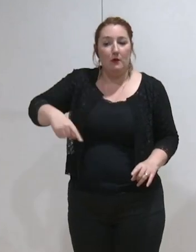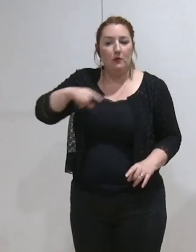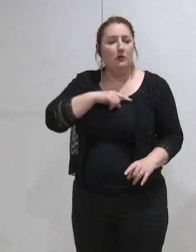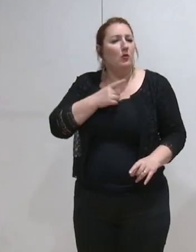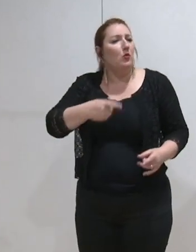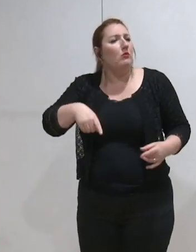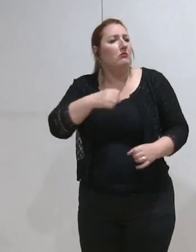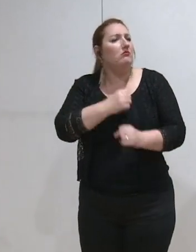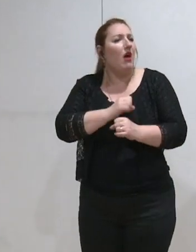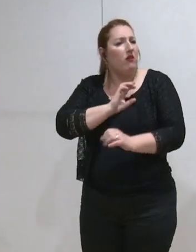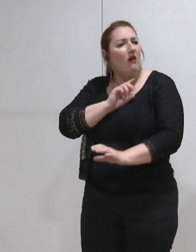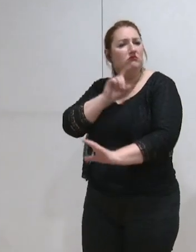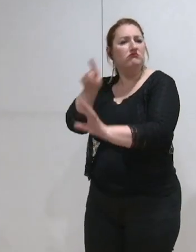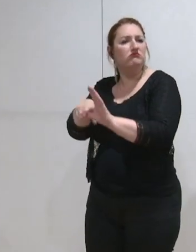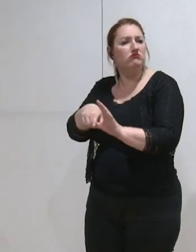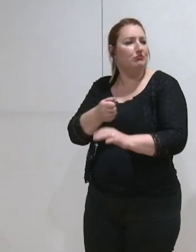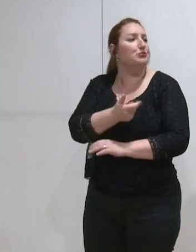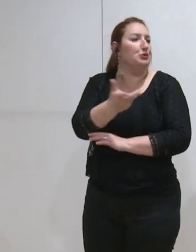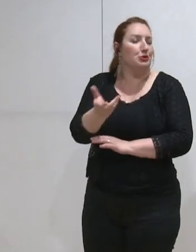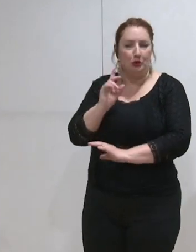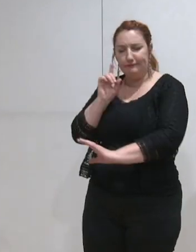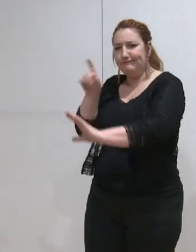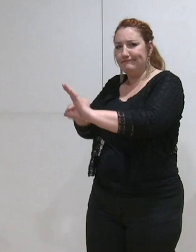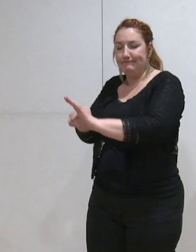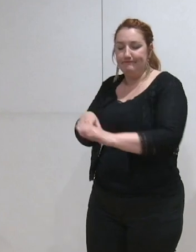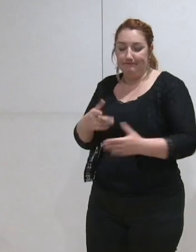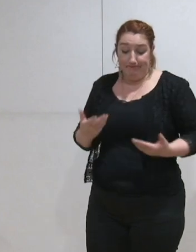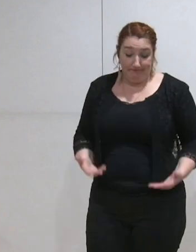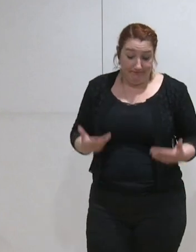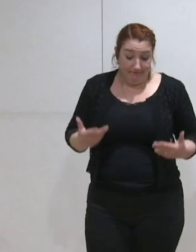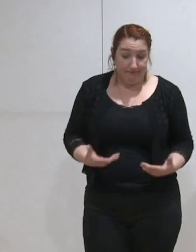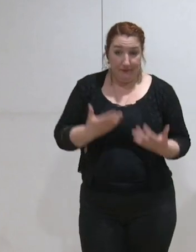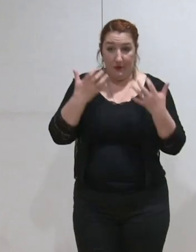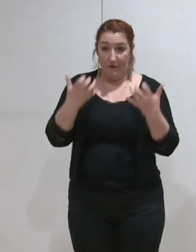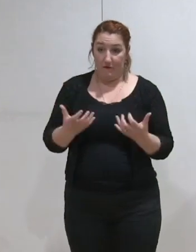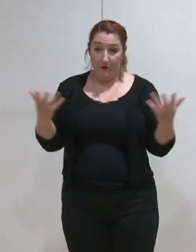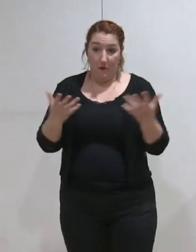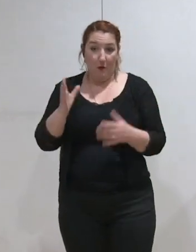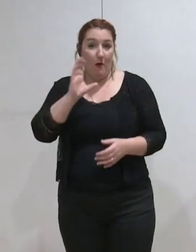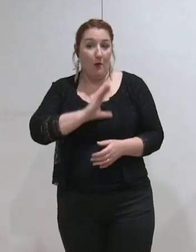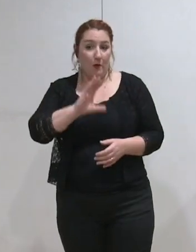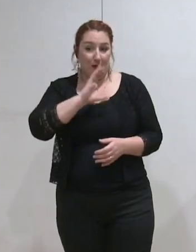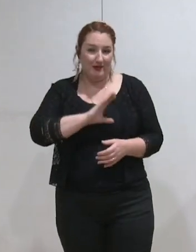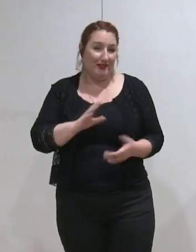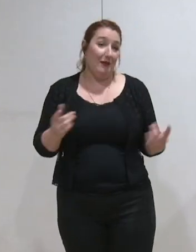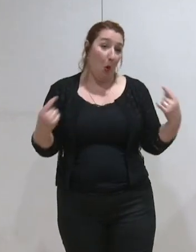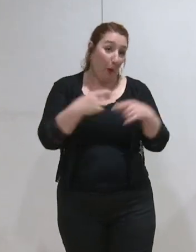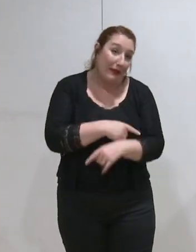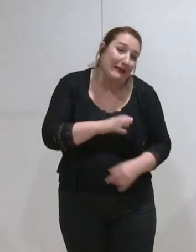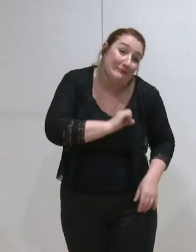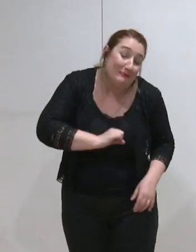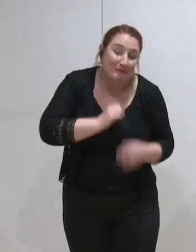nombre et notre souci est d'essayer actuellement d'élargir encore un peu plus